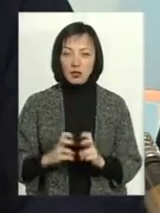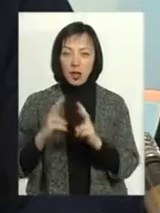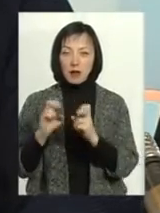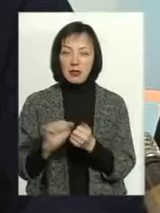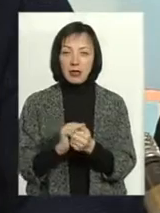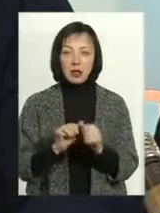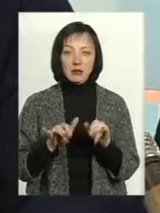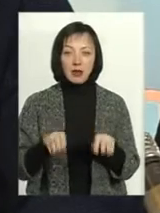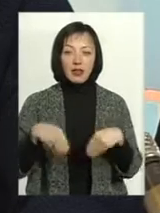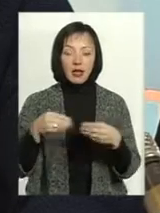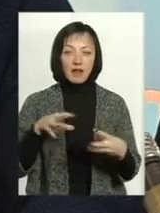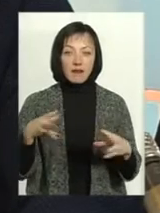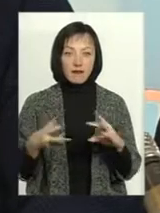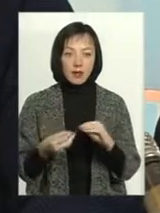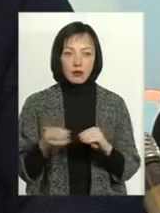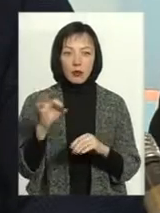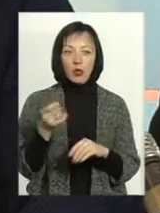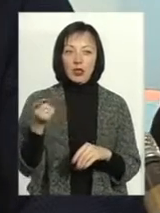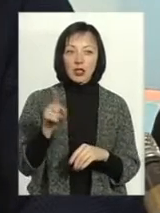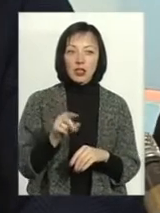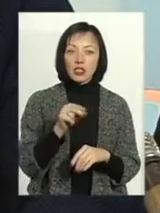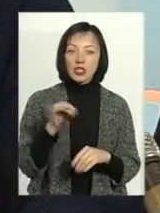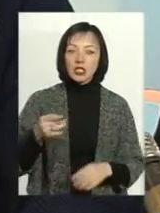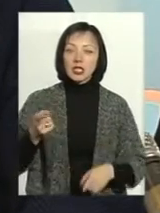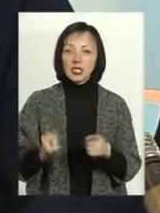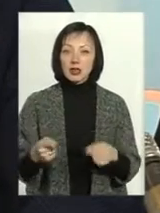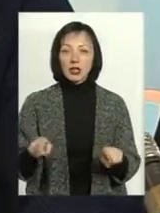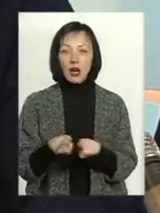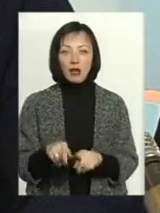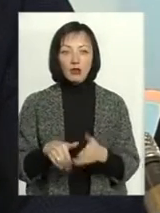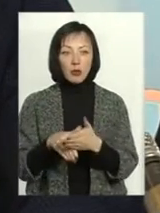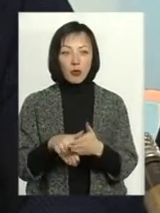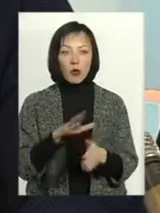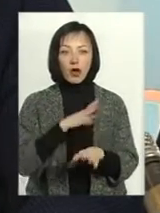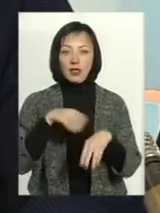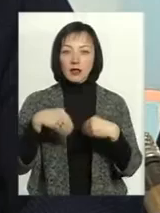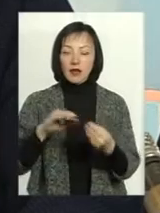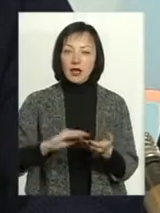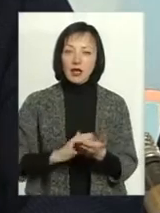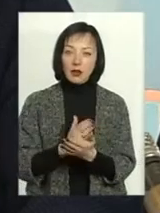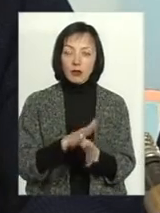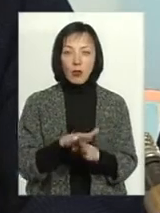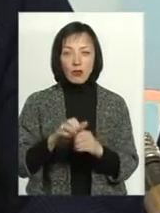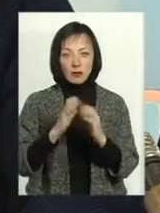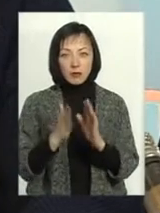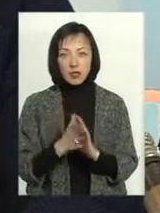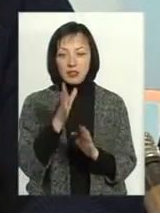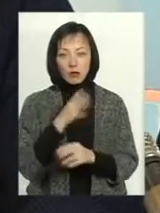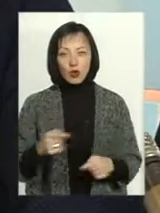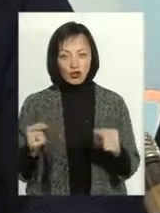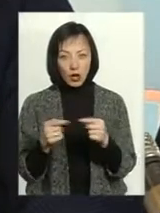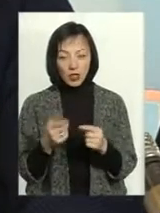справи і дає висновки про те, чи дійсно така допомога надавалась якісно, в повній мірі і